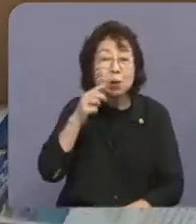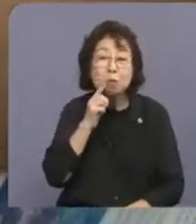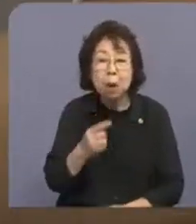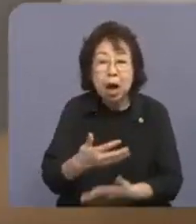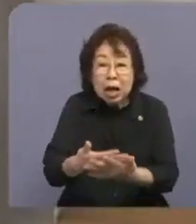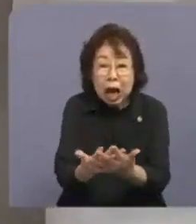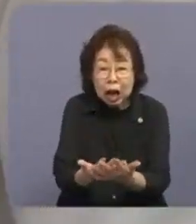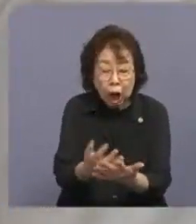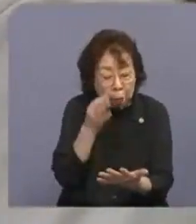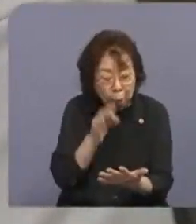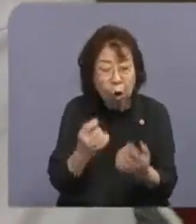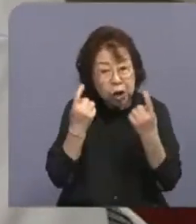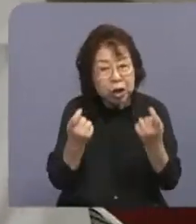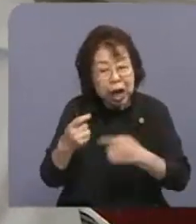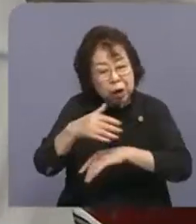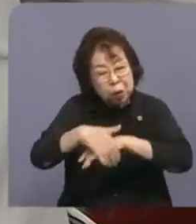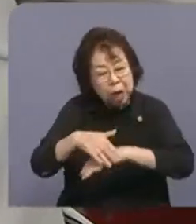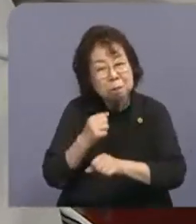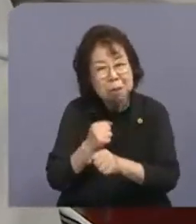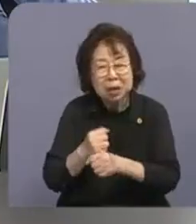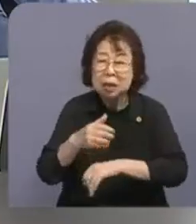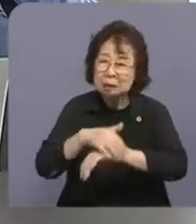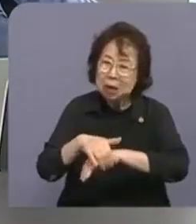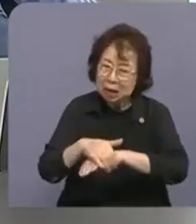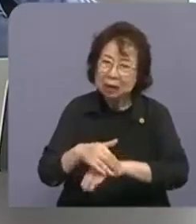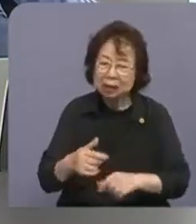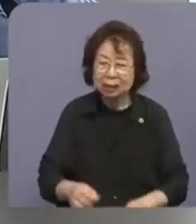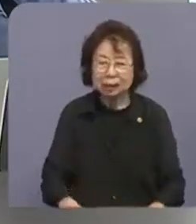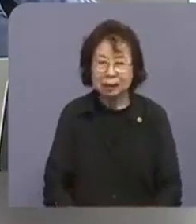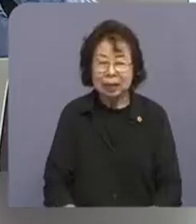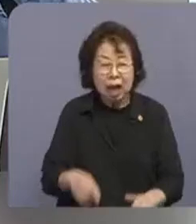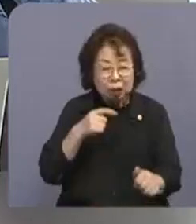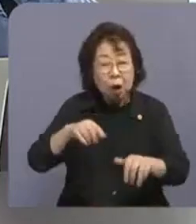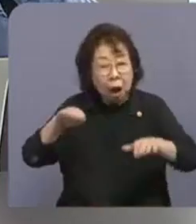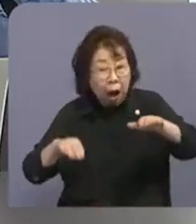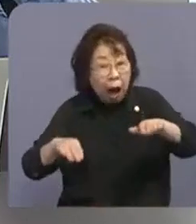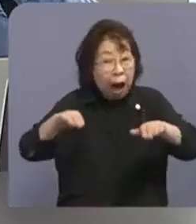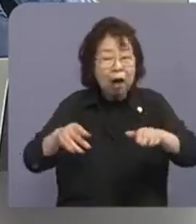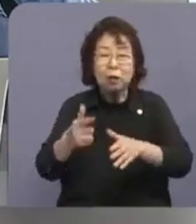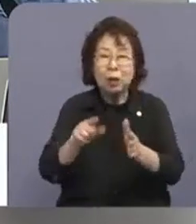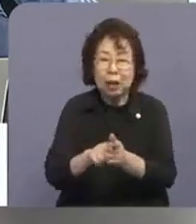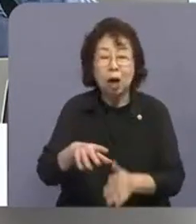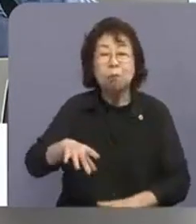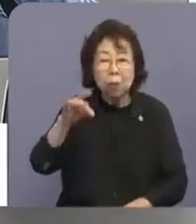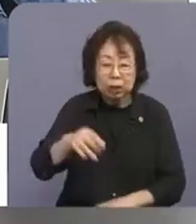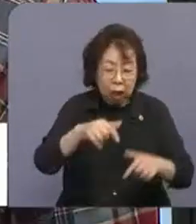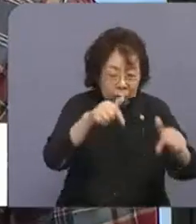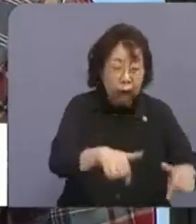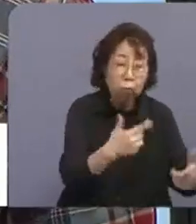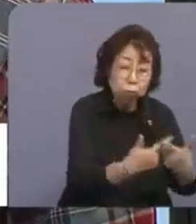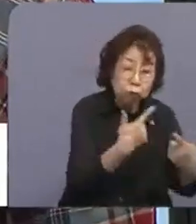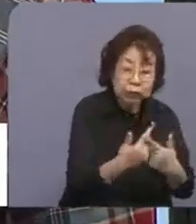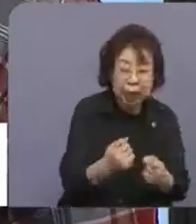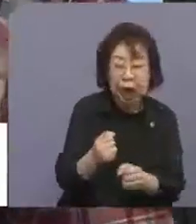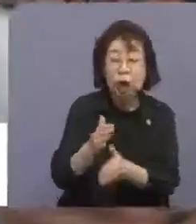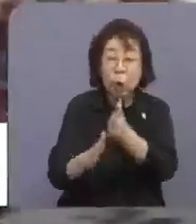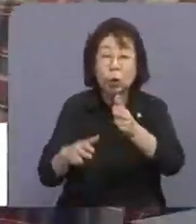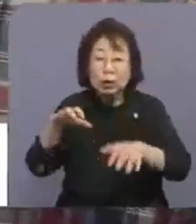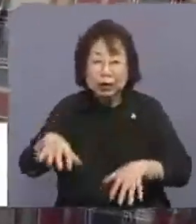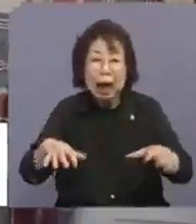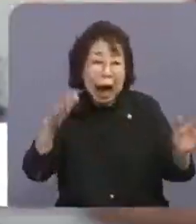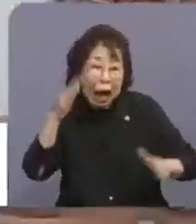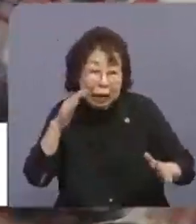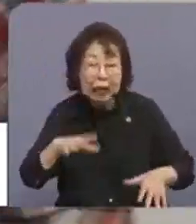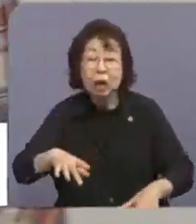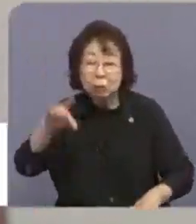지도를 보며 여행 계획을 짜보기도 합니다. 교육 격차 해소를 위해 우선 서부상권과 원도심 위주 학생